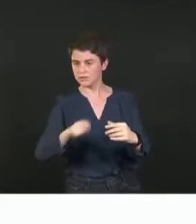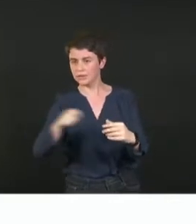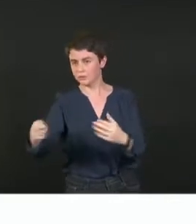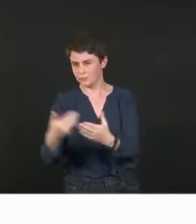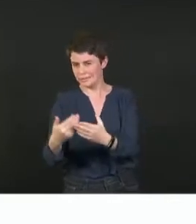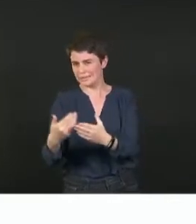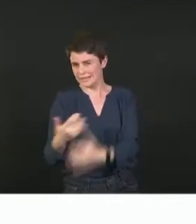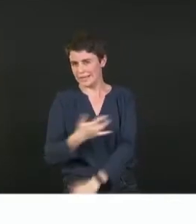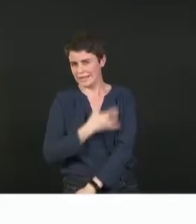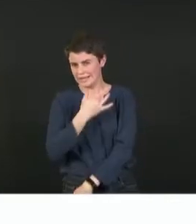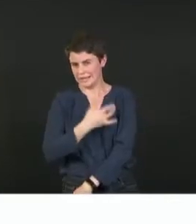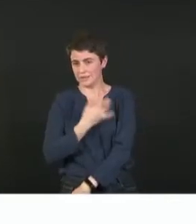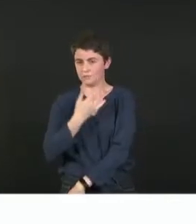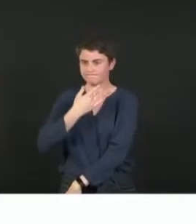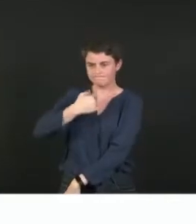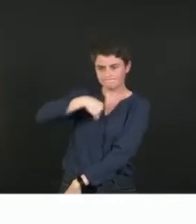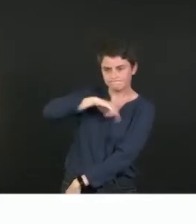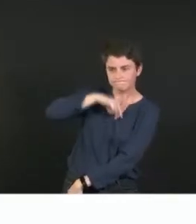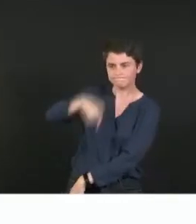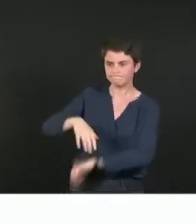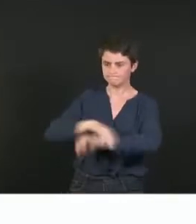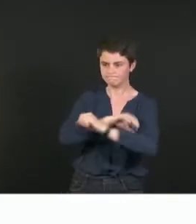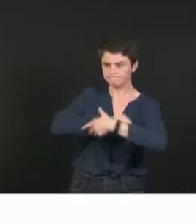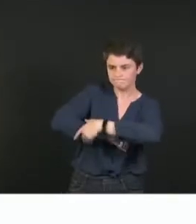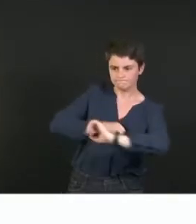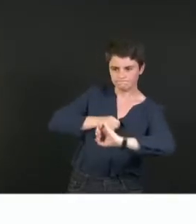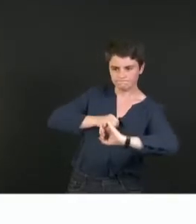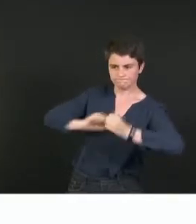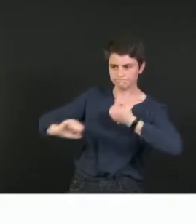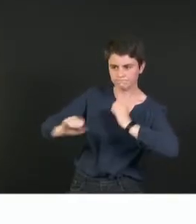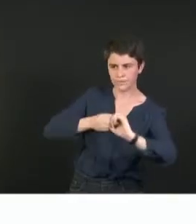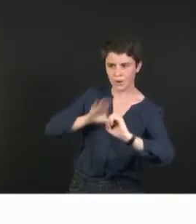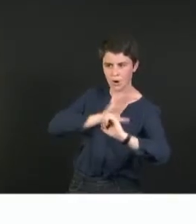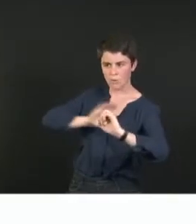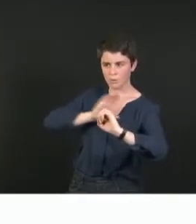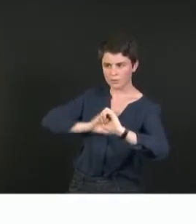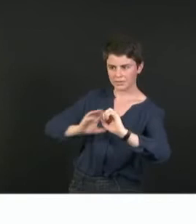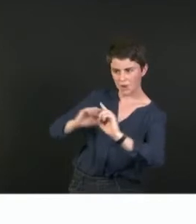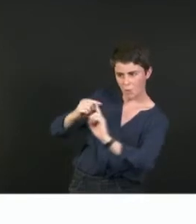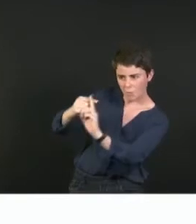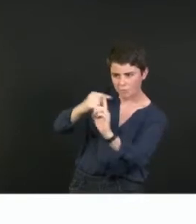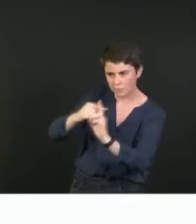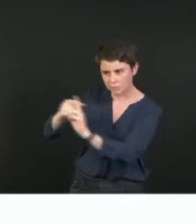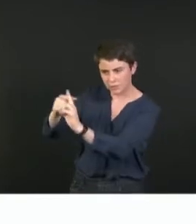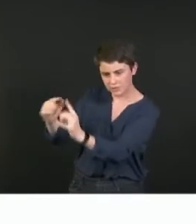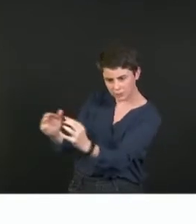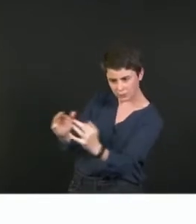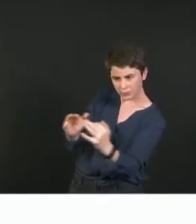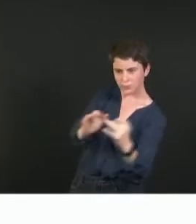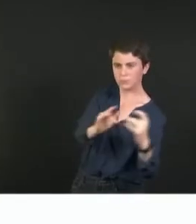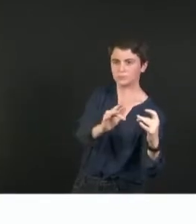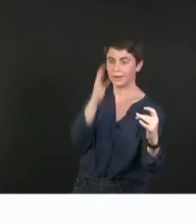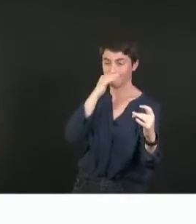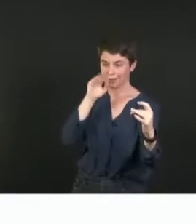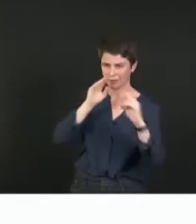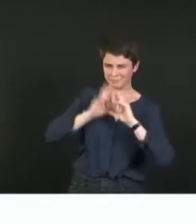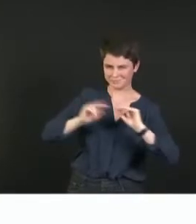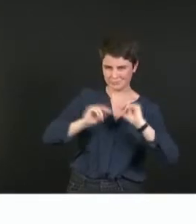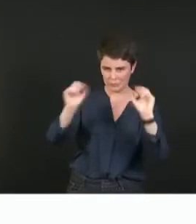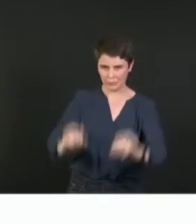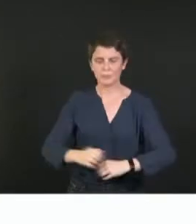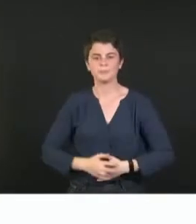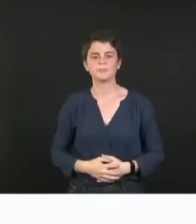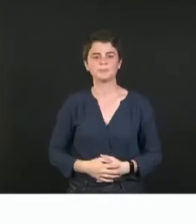justement, de pouvoir... mettre en place des actions, en tout cas profiter des nombreux bienfaits dont on va pouvoir en parler cet après-midi.